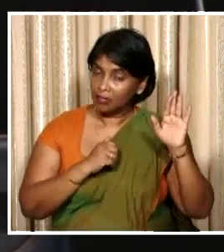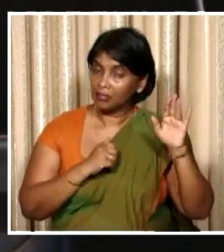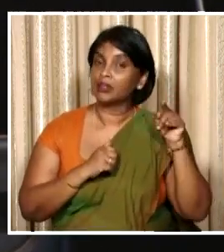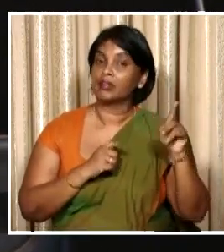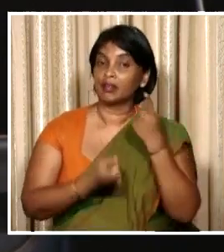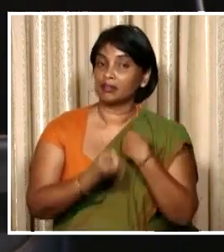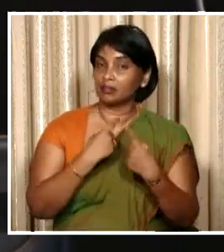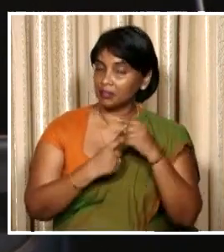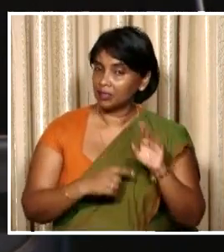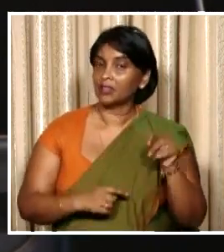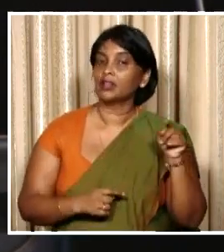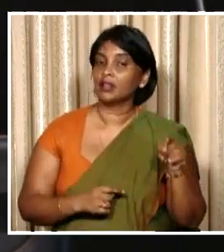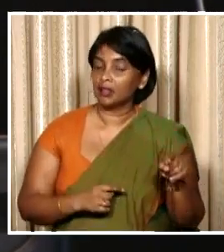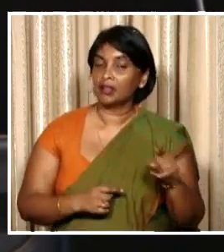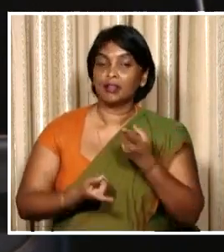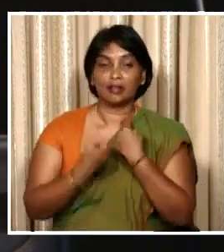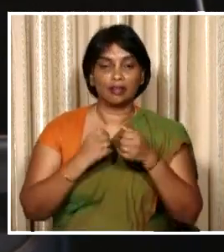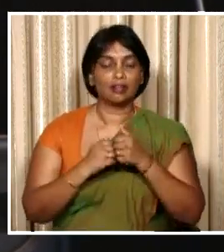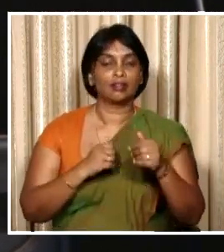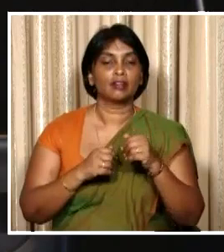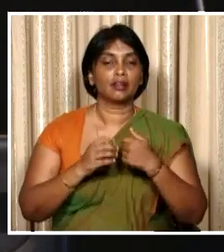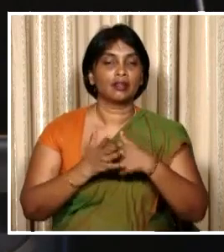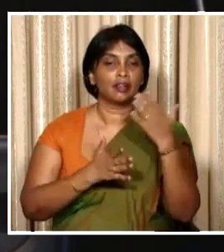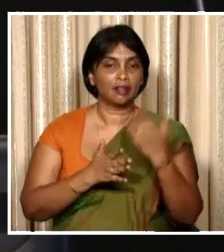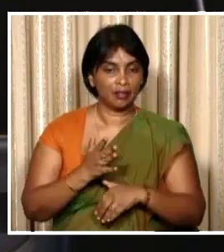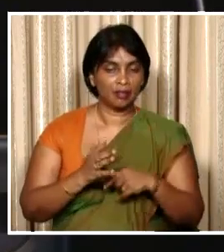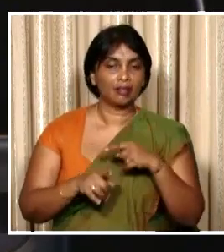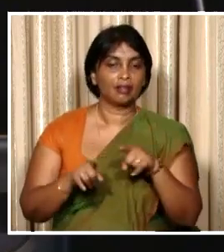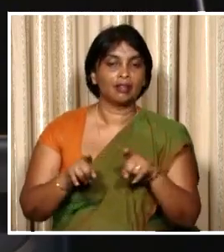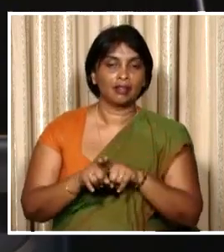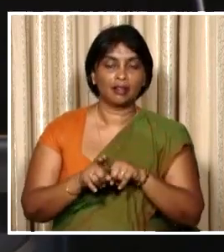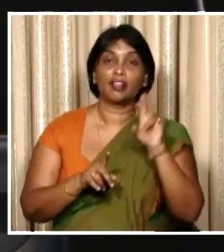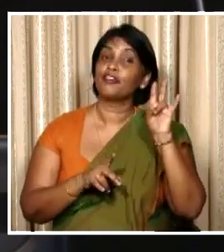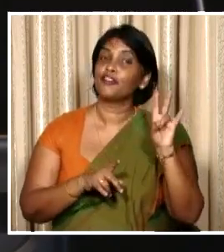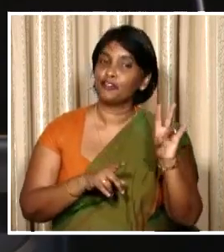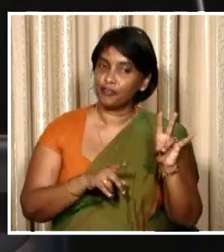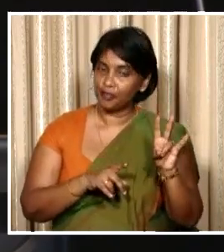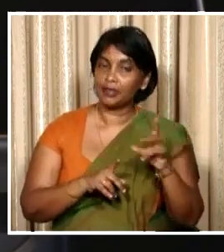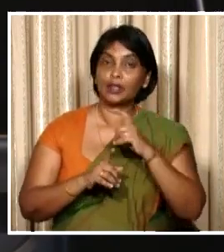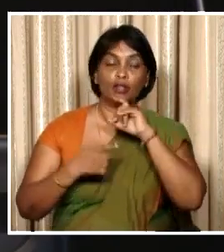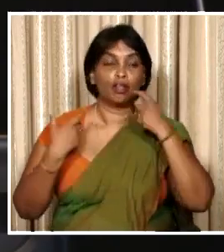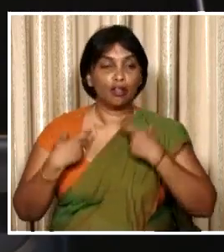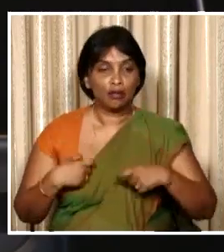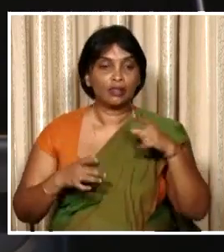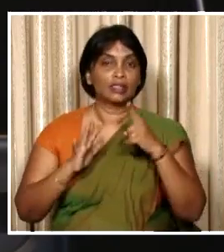ඉවත් කරන ලද විමර්ශනයෙන් සහ අධීක්ෂණයගේ නිලධාරී වාර්තාව. 25